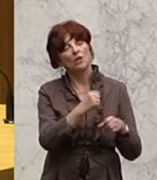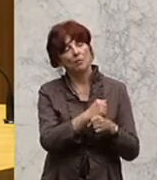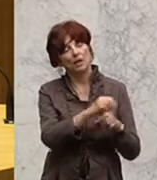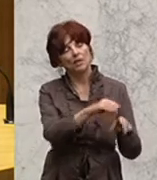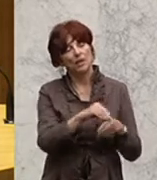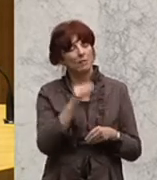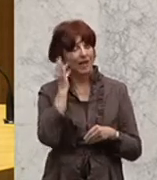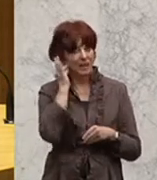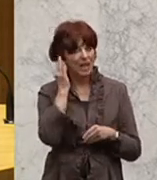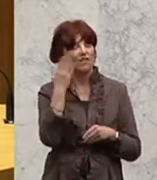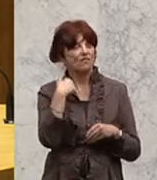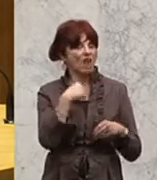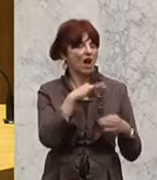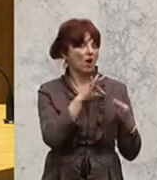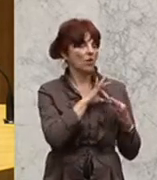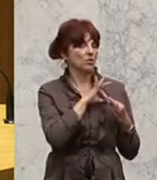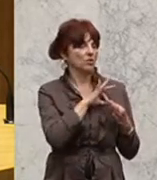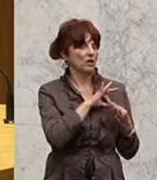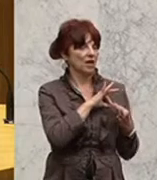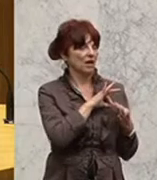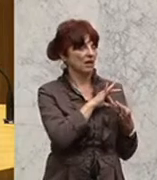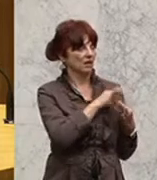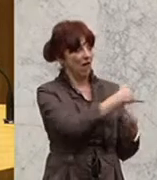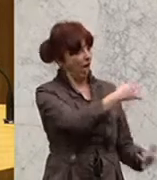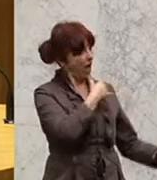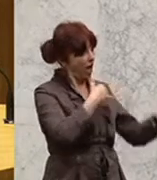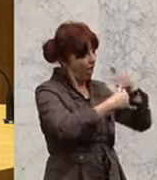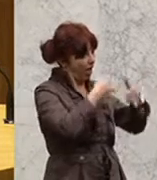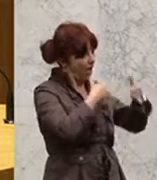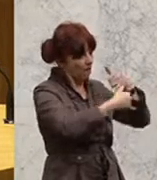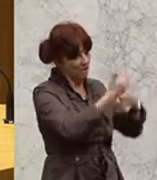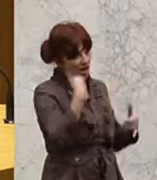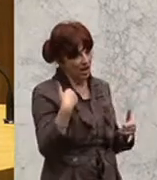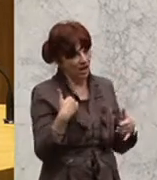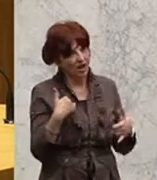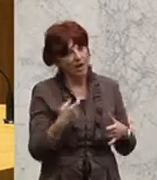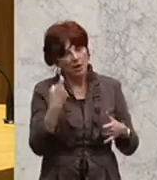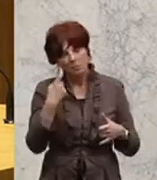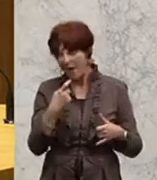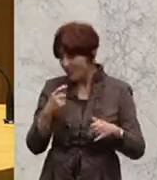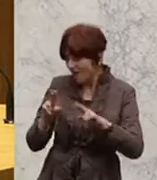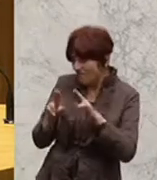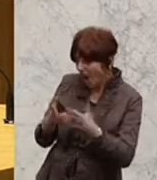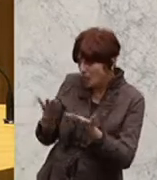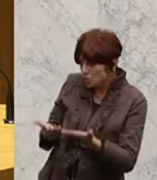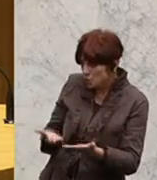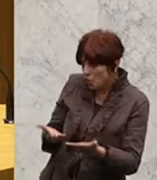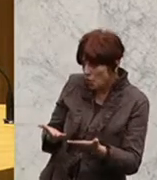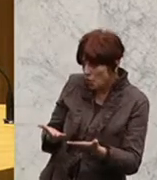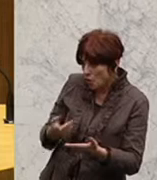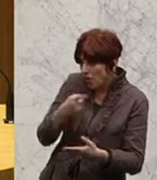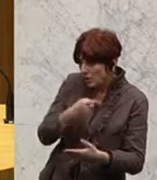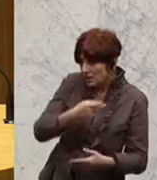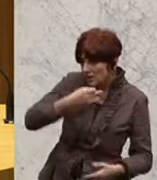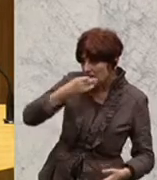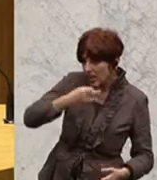Und auch heute Vormittag. Und es gab etliche Anrufe bei mir, die gemeint haben, ist das wirklich so, was dieser